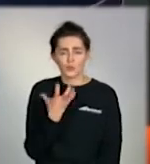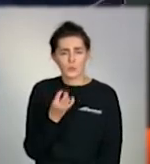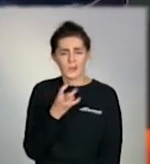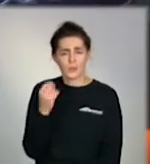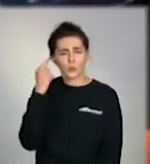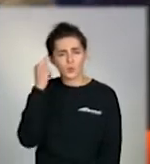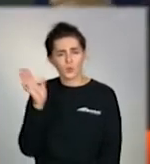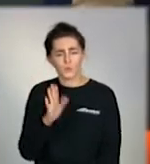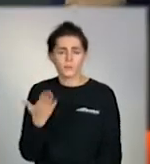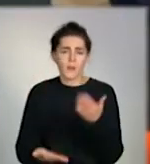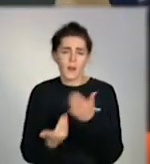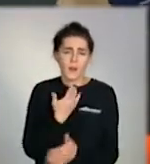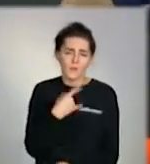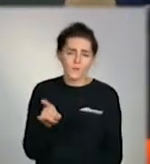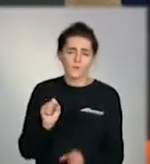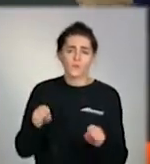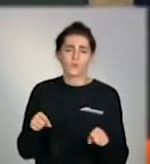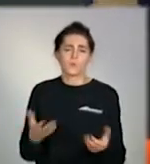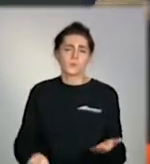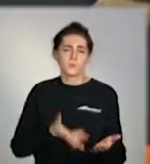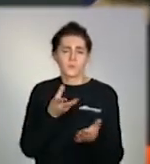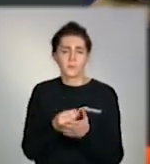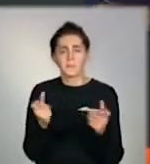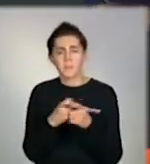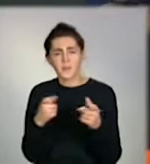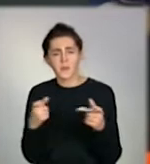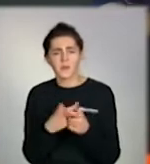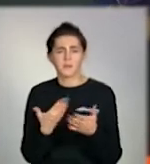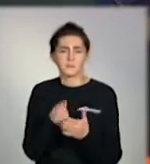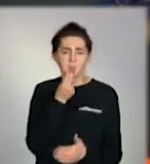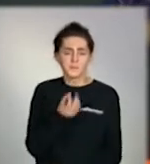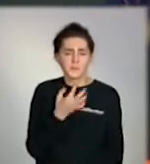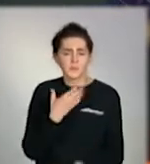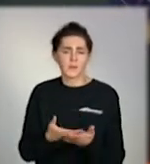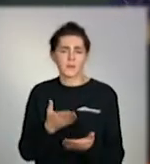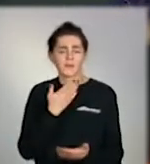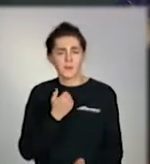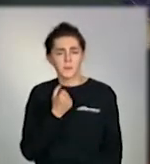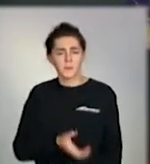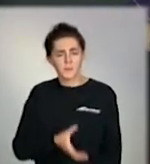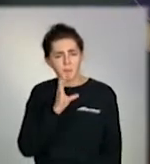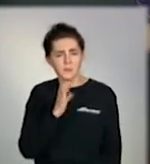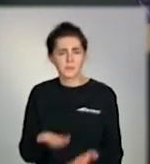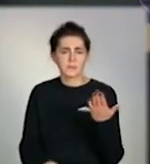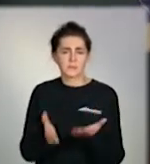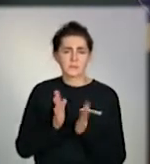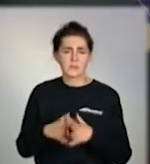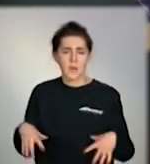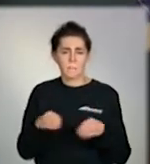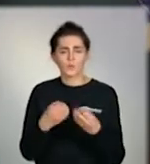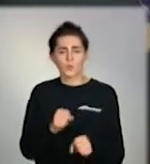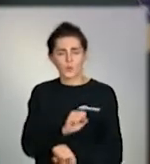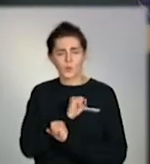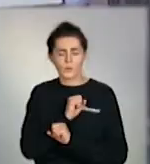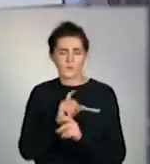в кінотеатрі дуже круто буде оплачувати білети, попкорн, напитки. З сім'єю сходити, відпочити – це